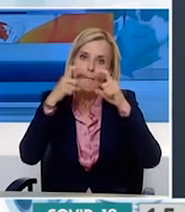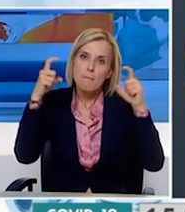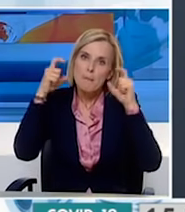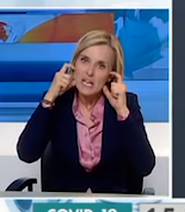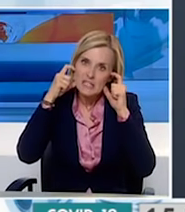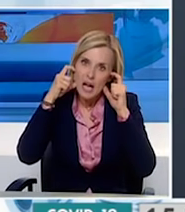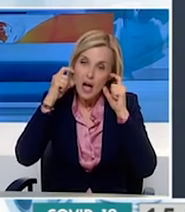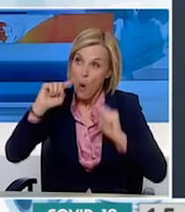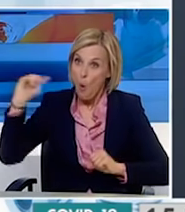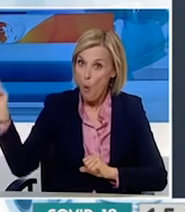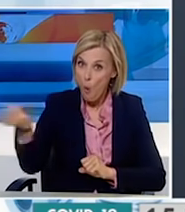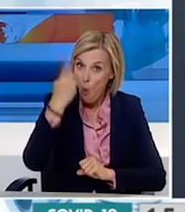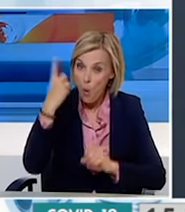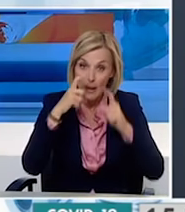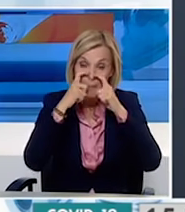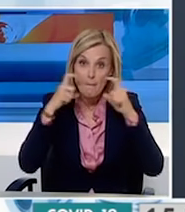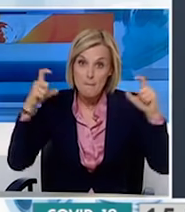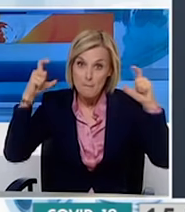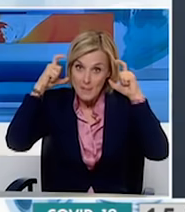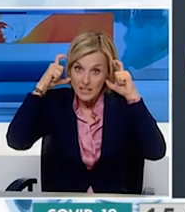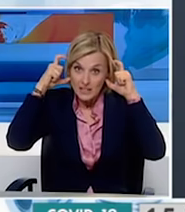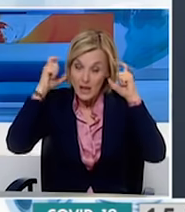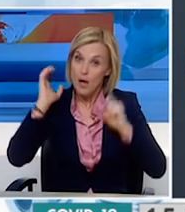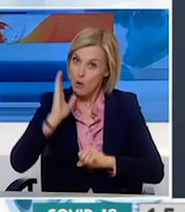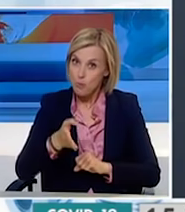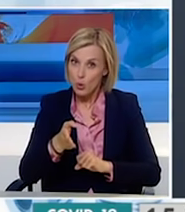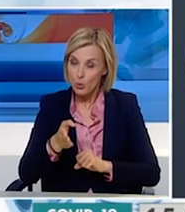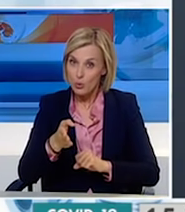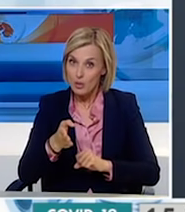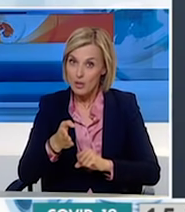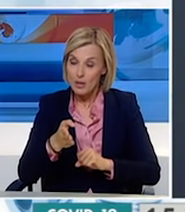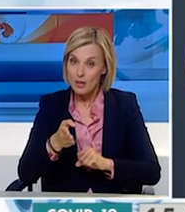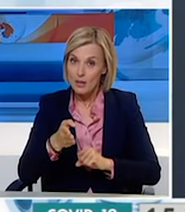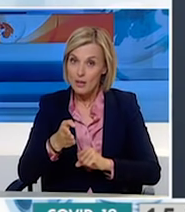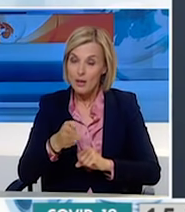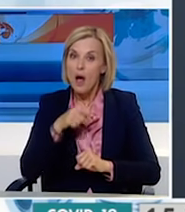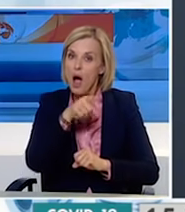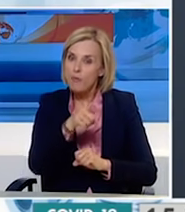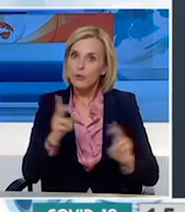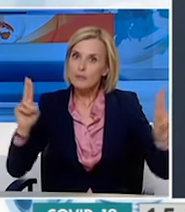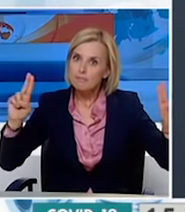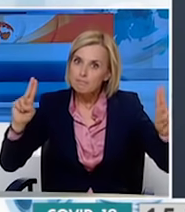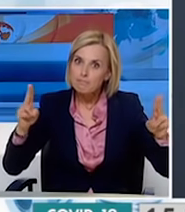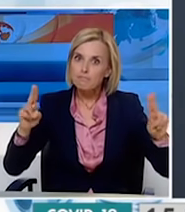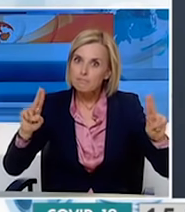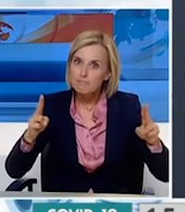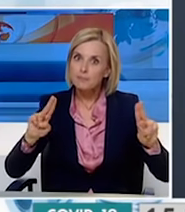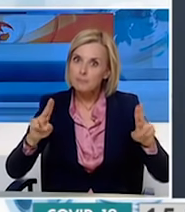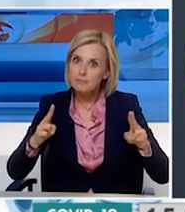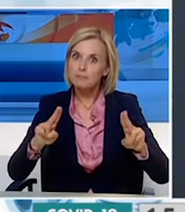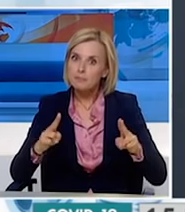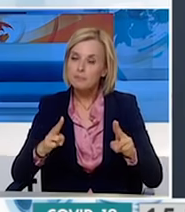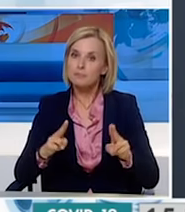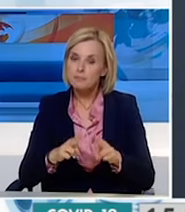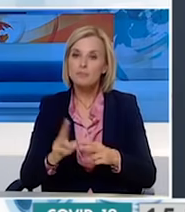φορούν όλοι και έχει μια επίδραση στην μείωση